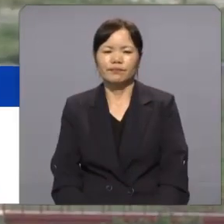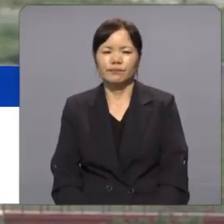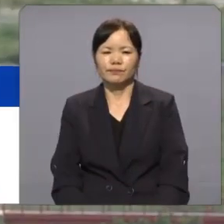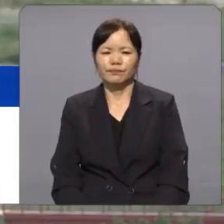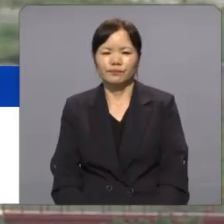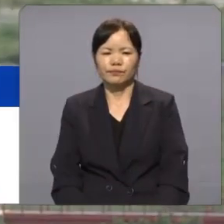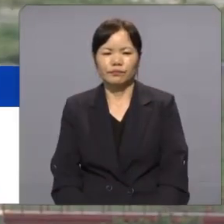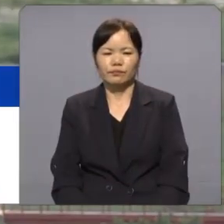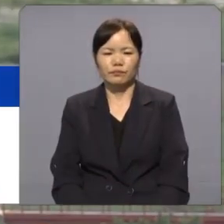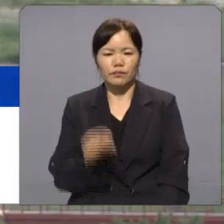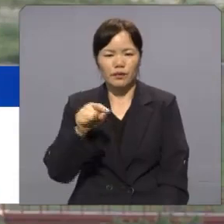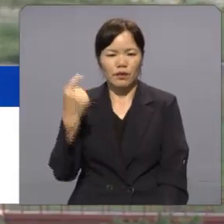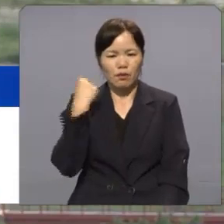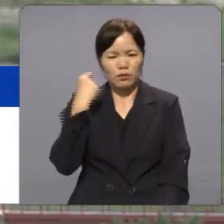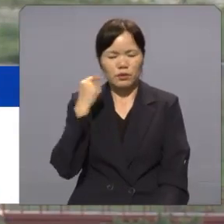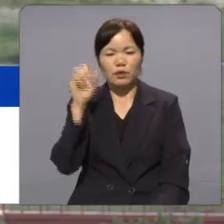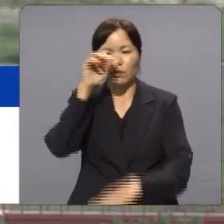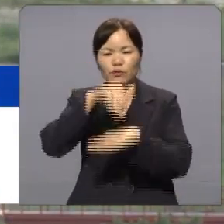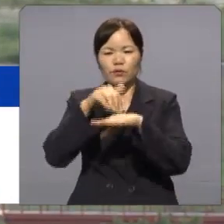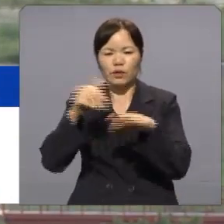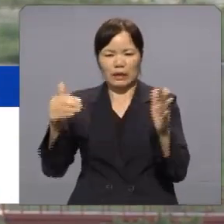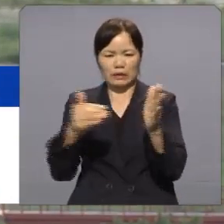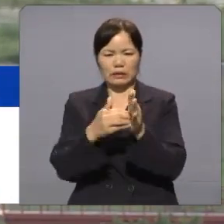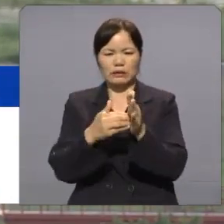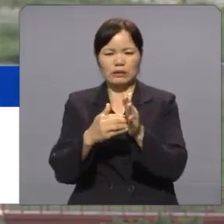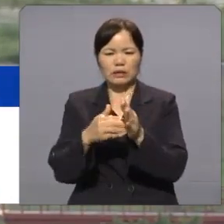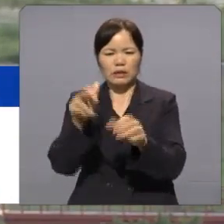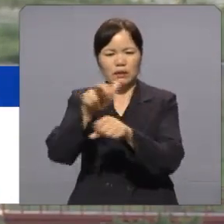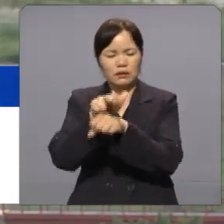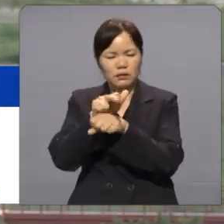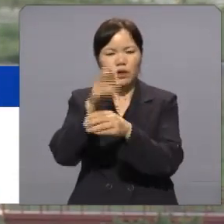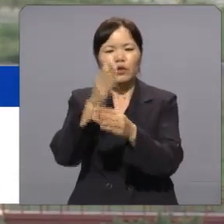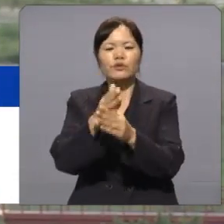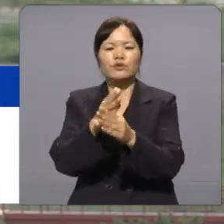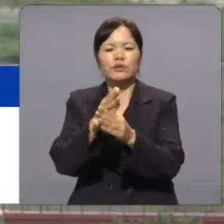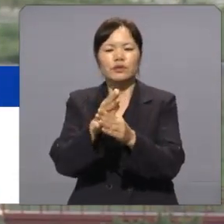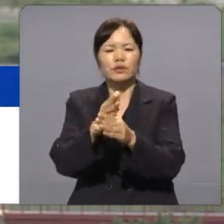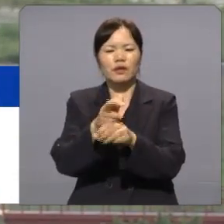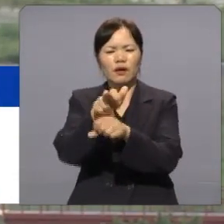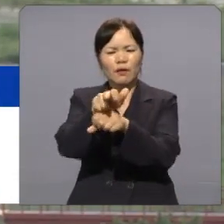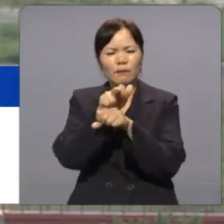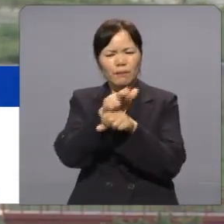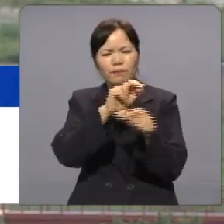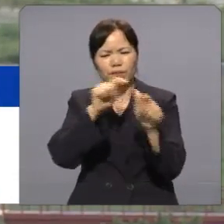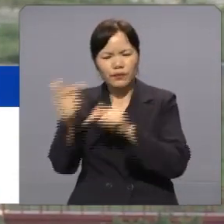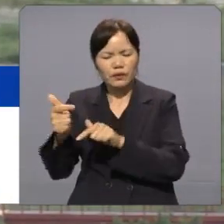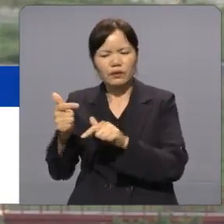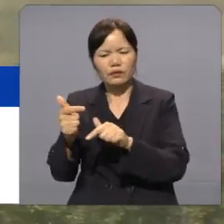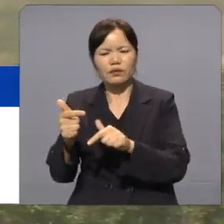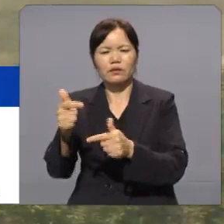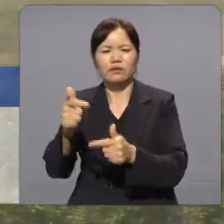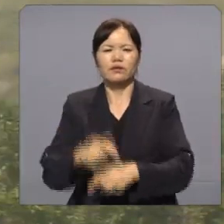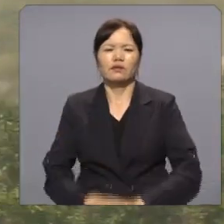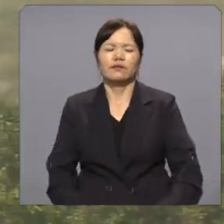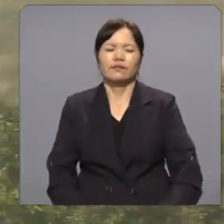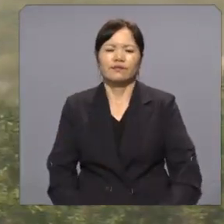사격은 어제부로 이제 마무리된 걸로 알고 있어요. 일단은 전차가 추가될 거예요. 박격포라든지 기존에 해왔던 화기들.